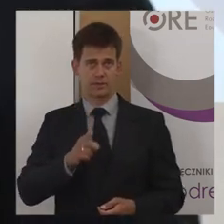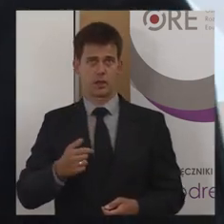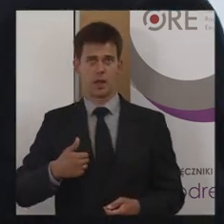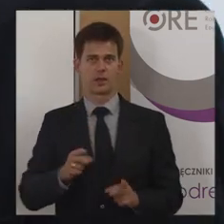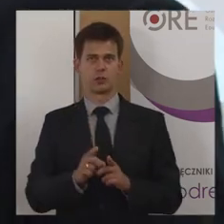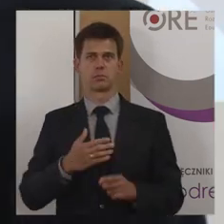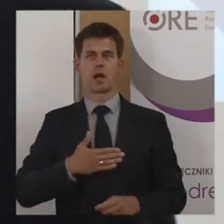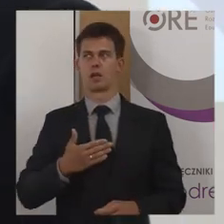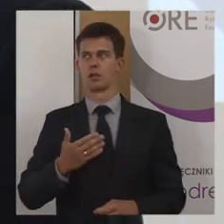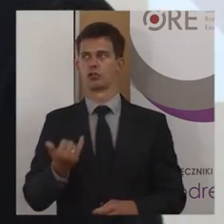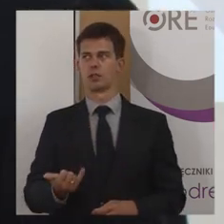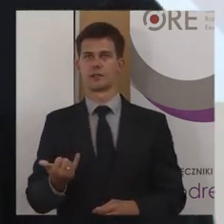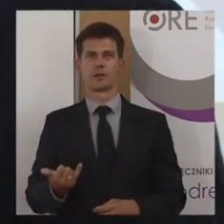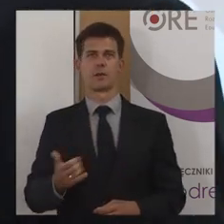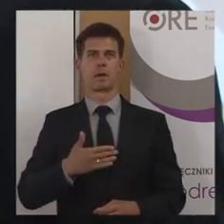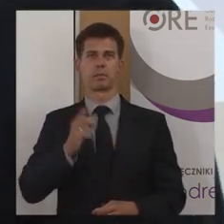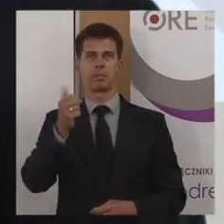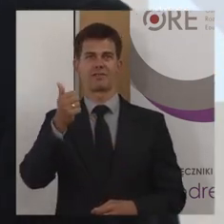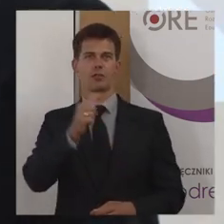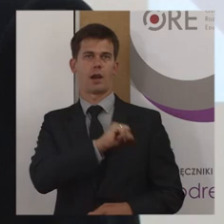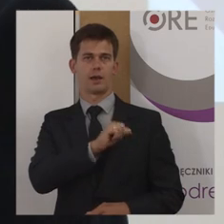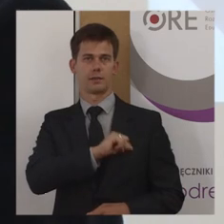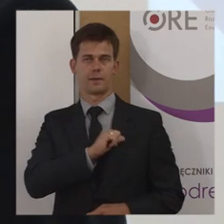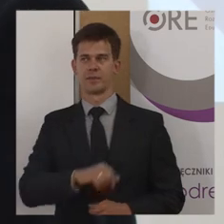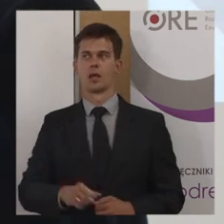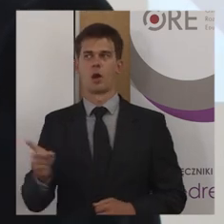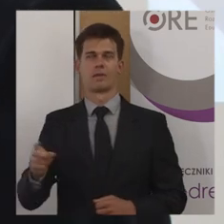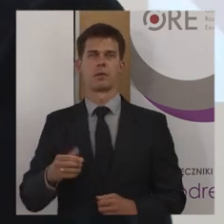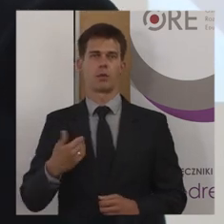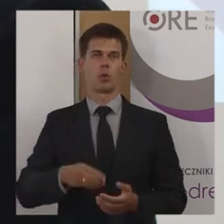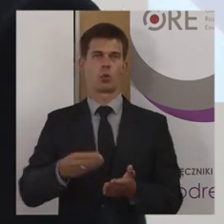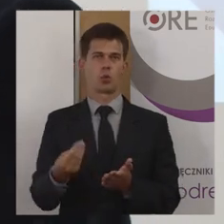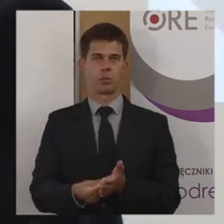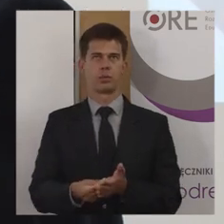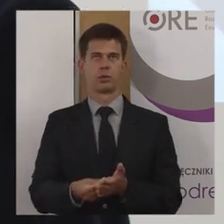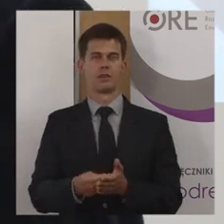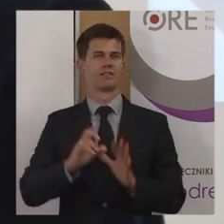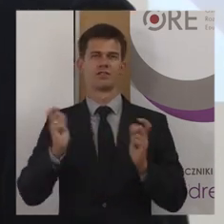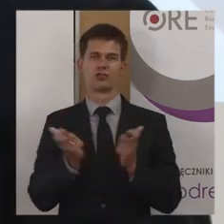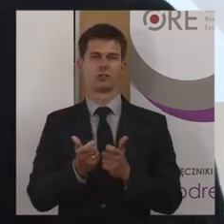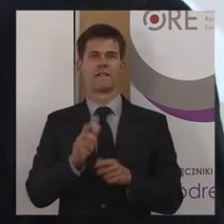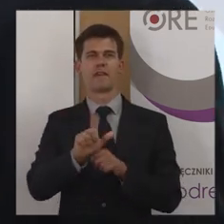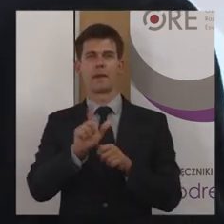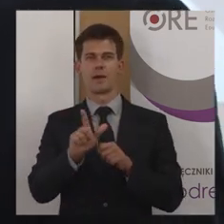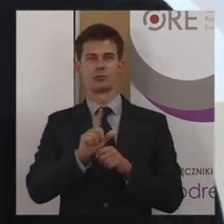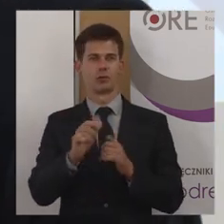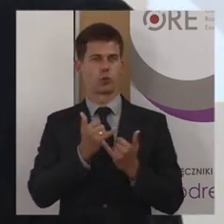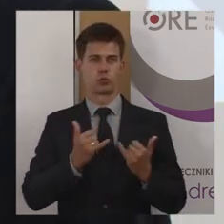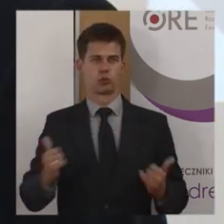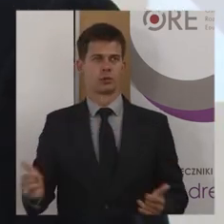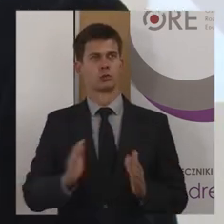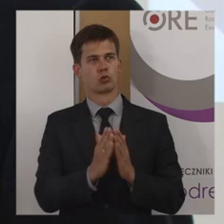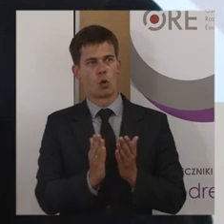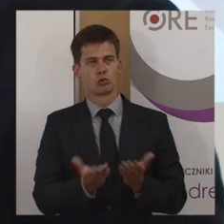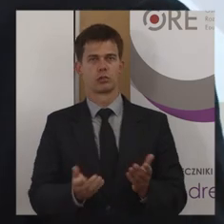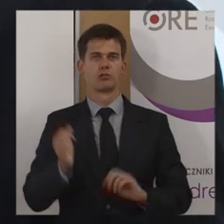dziecka, teraz Maja idzie do pierwszej klasy. Kupiliśmy jej te łącznie chyba 12 różnych rzeczy. Dla